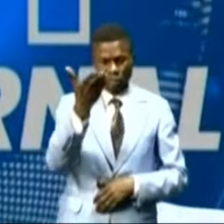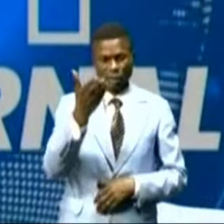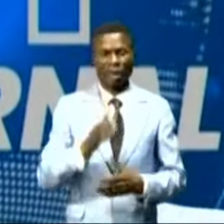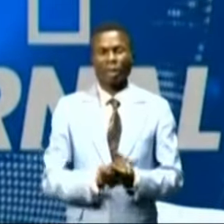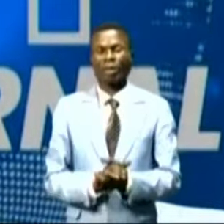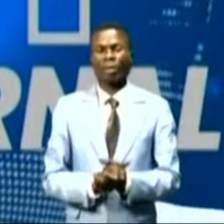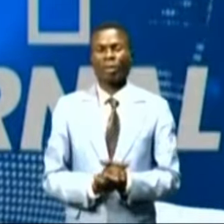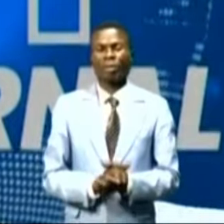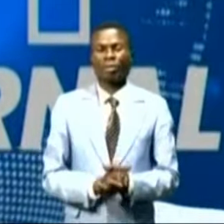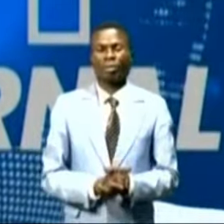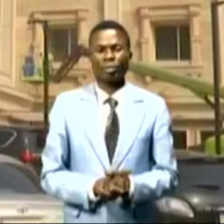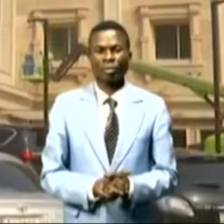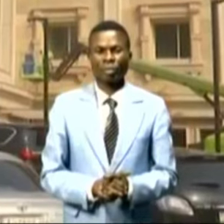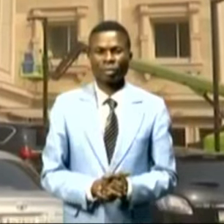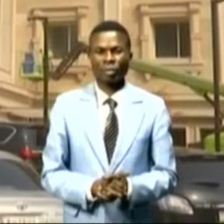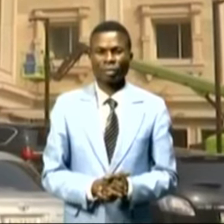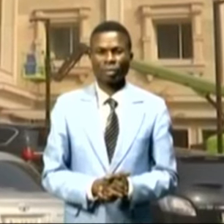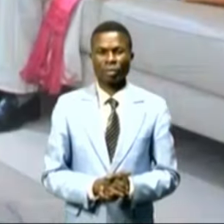Cédric Kenina.